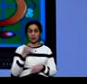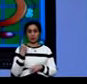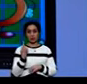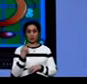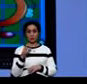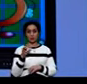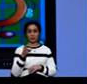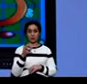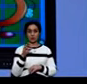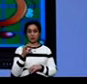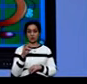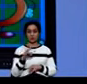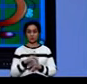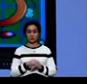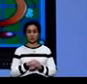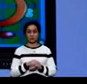Один пингвин.